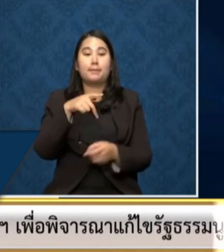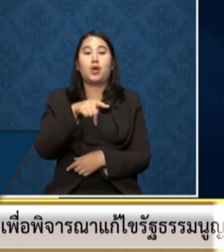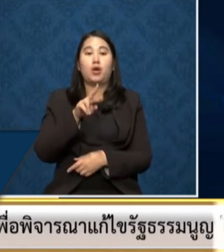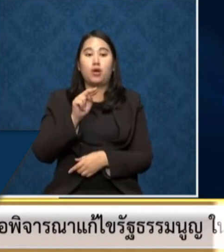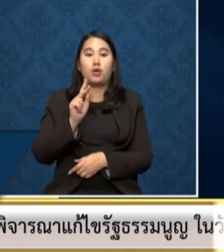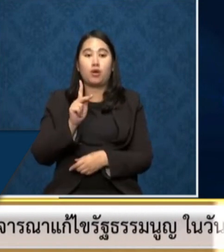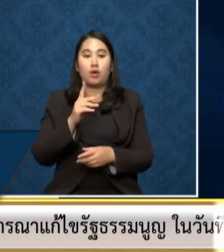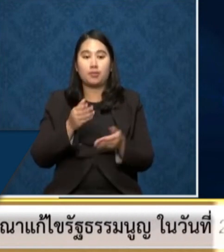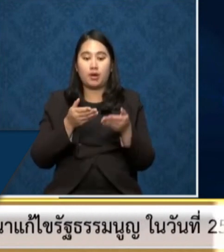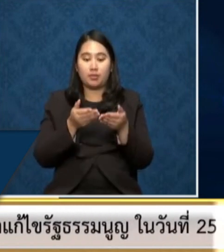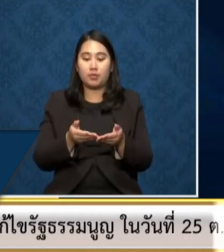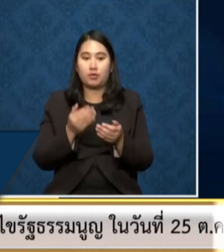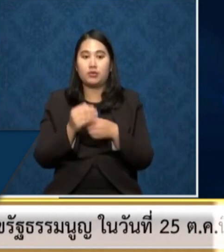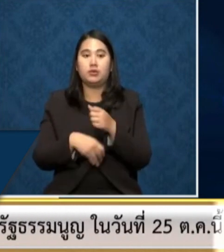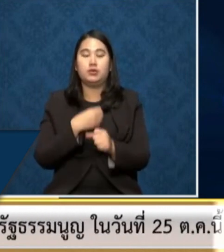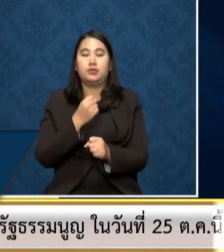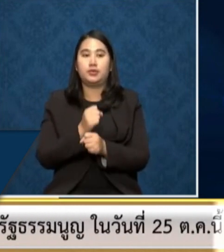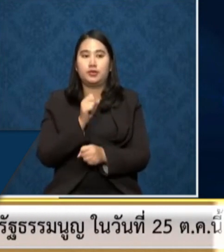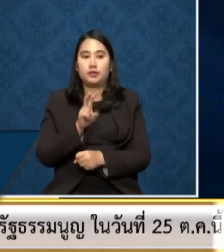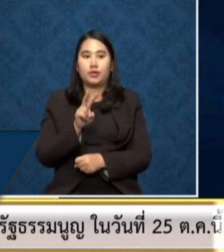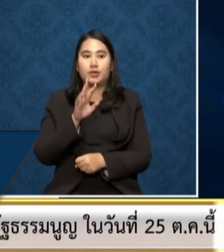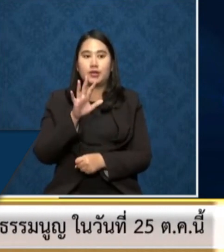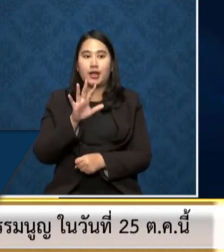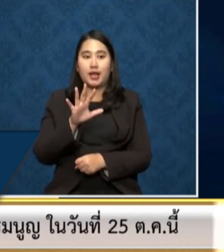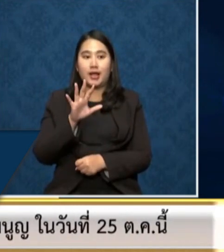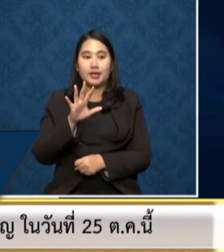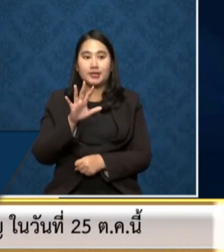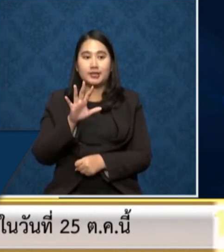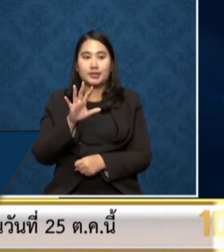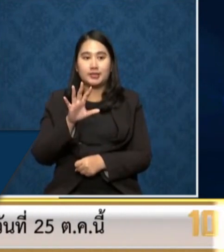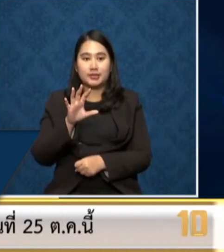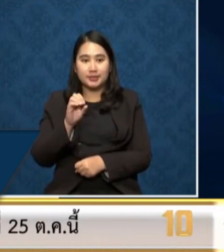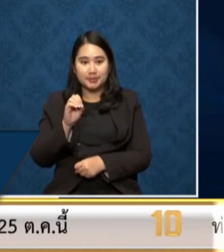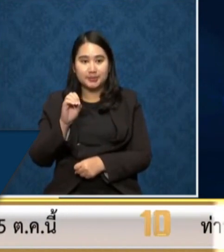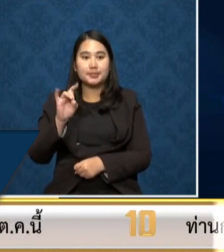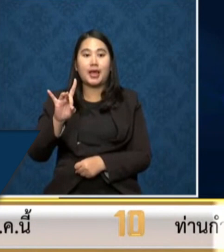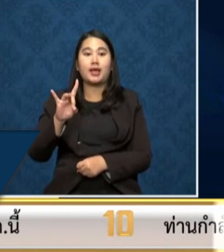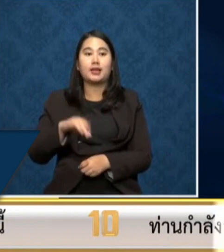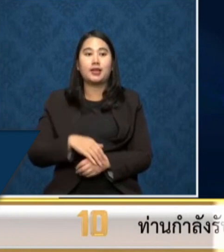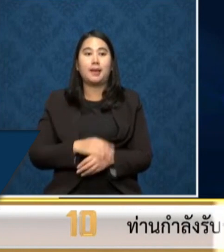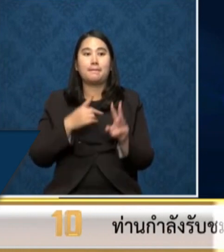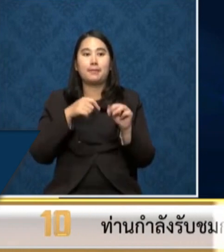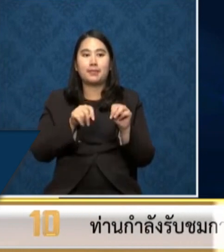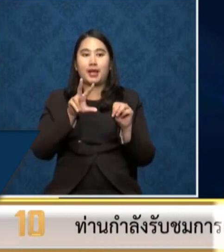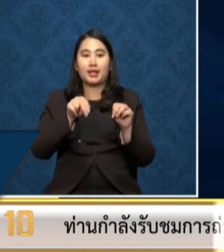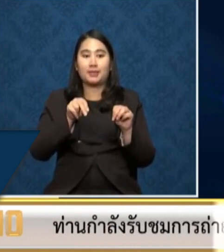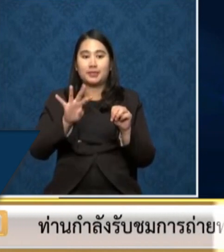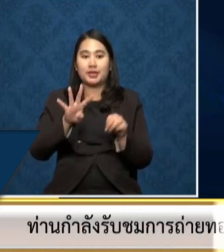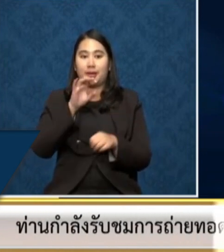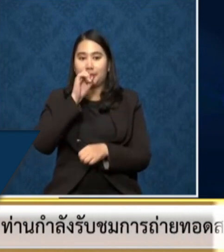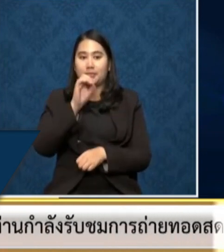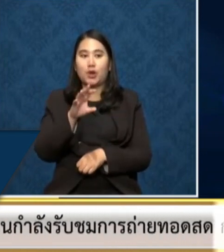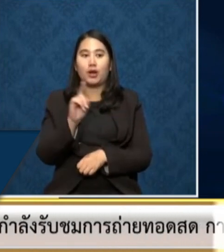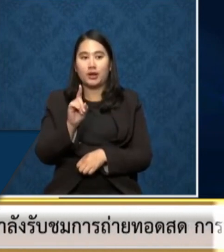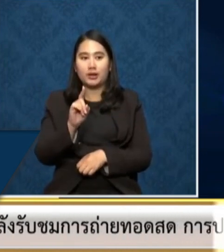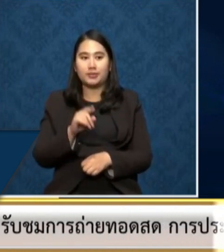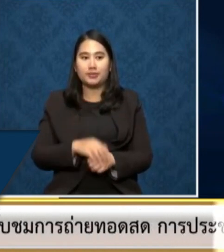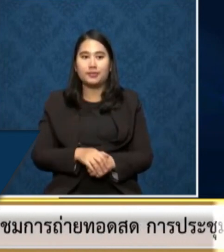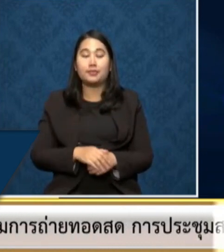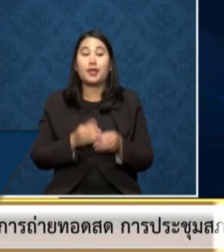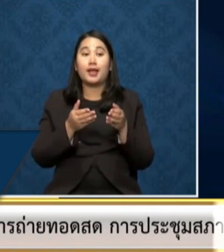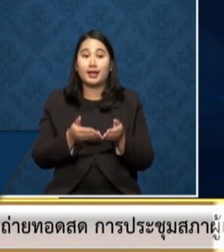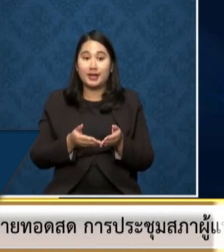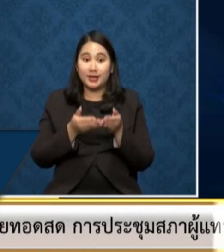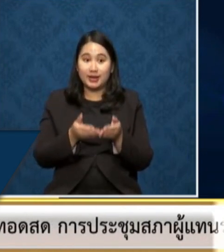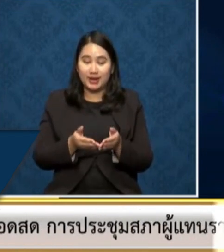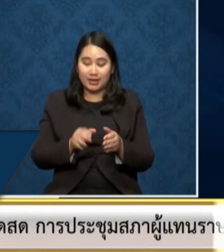ประมงปีพุทธศักราช2558ในมาตรา 34ที่ได้กำหนดให้ประมงพื้นบ้านสามารถออกเรือ